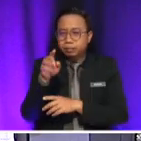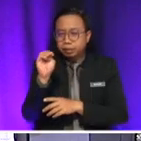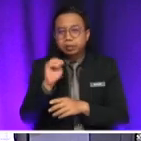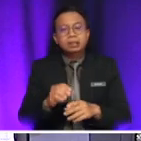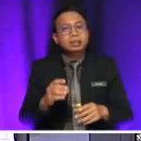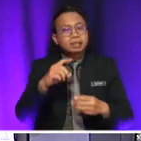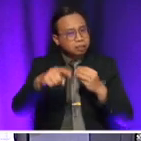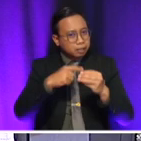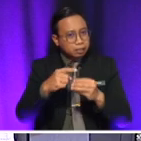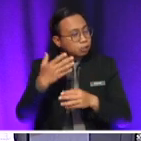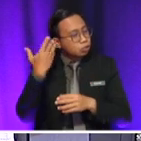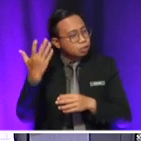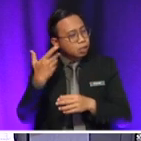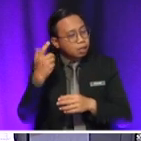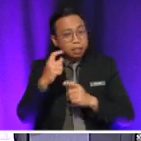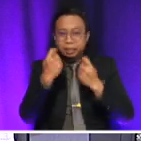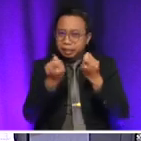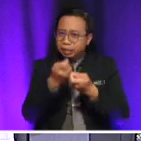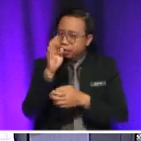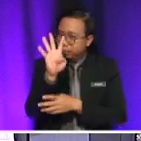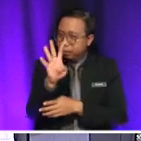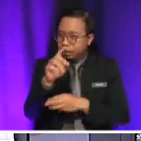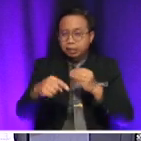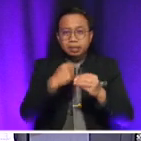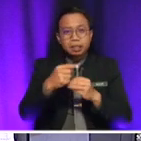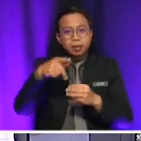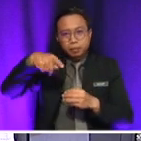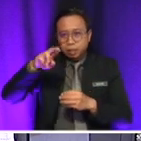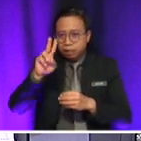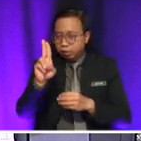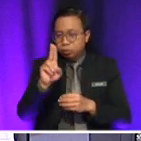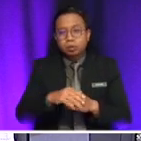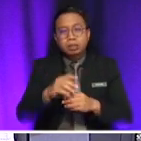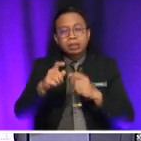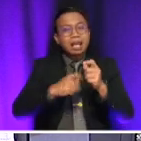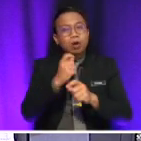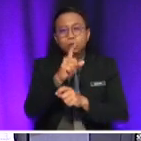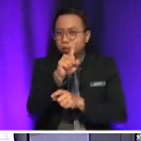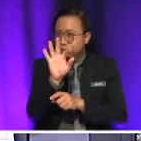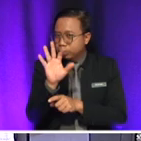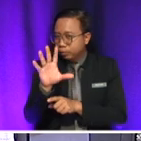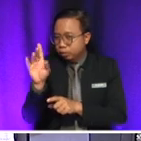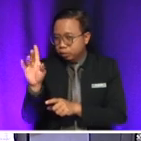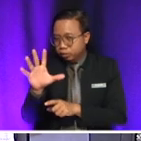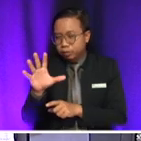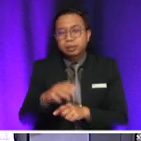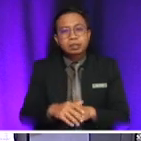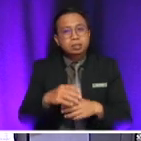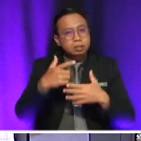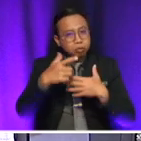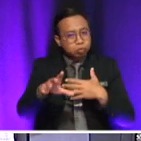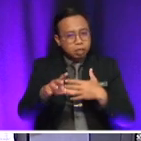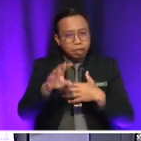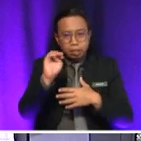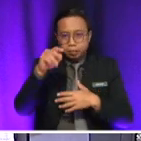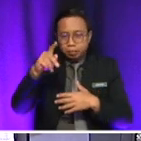berkenaan dengan sejarah tingkatan 4 berkenaan dengan pilihan kayu umum pada tahun 1955 selepas MPV